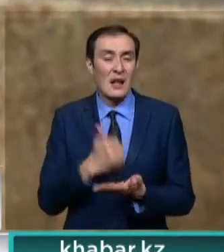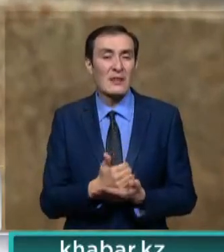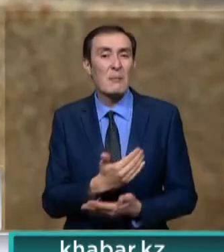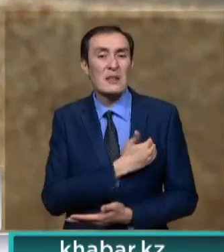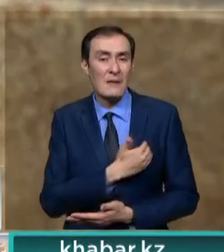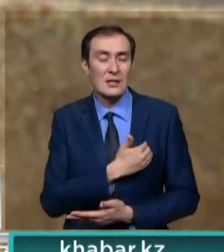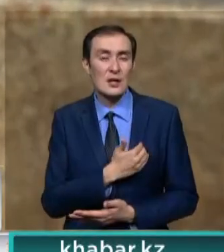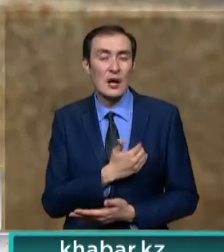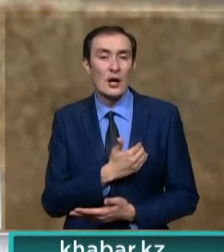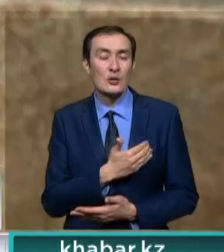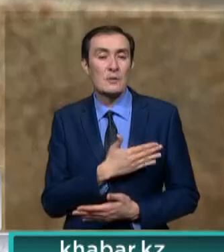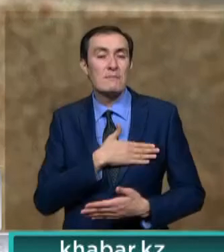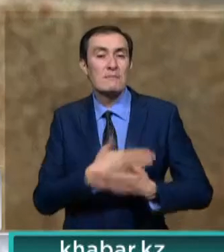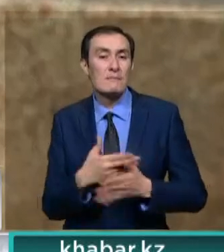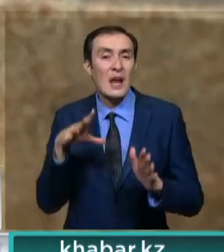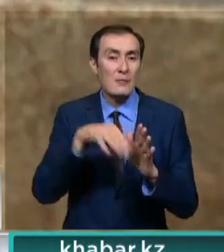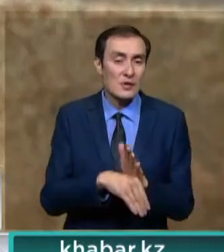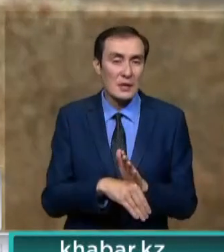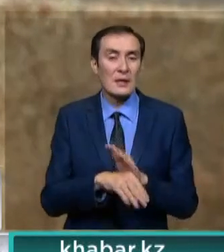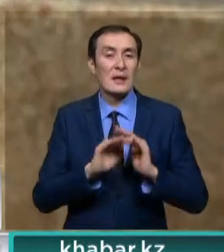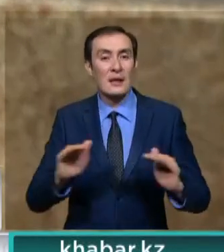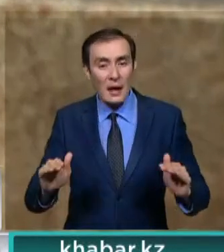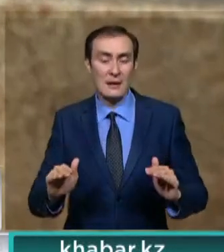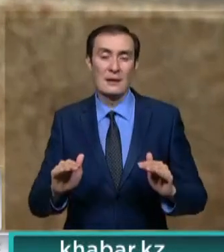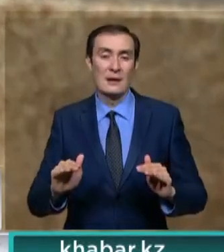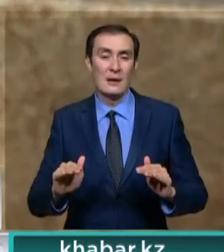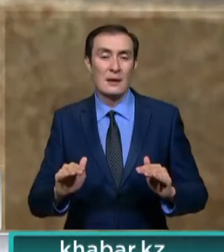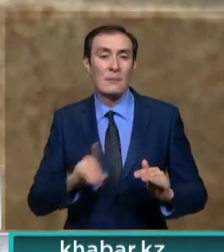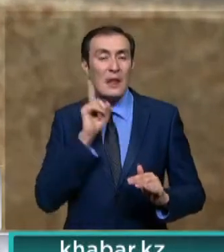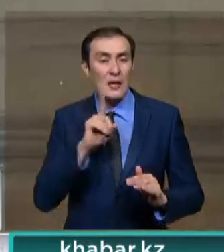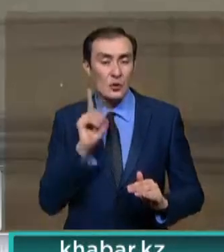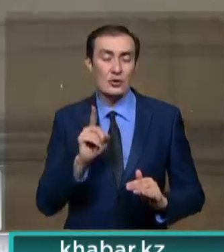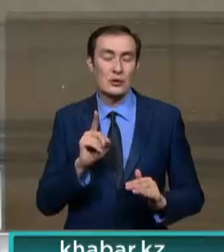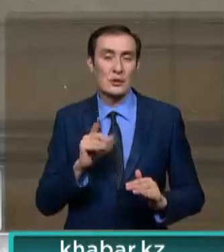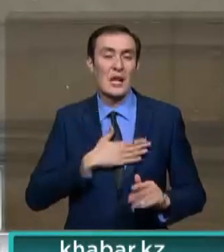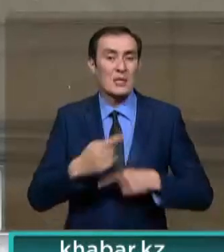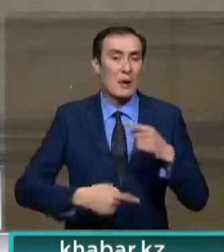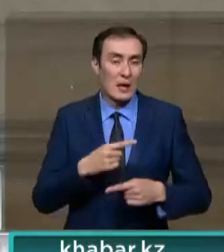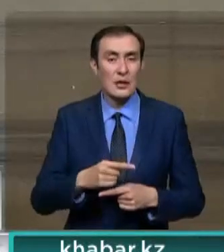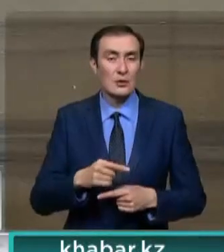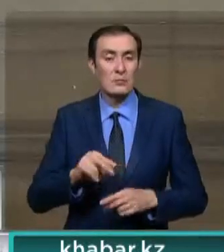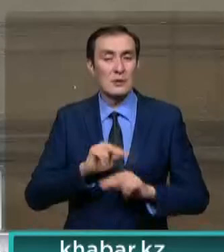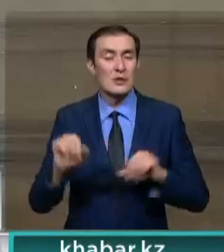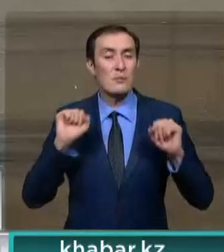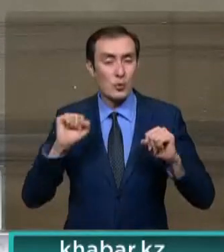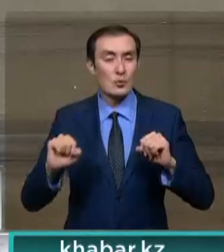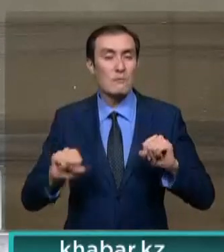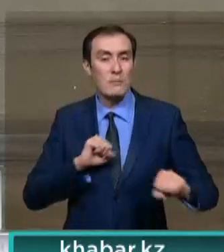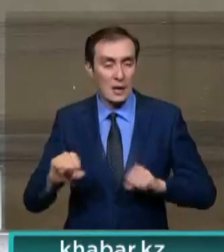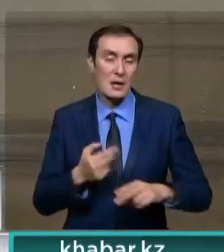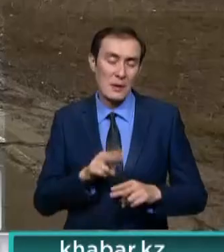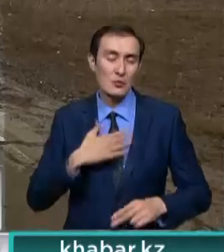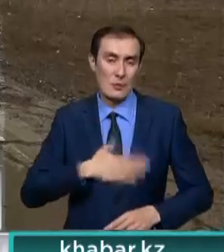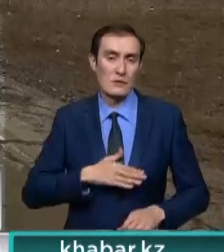это приобщить подрастающее поколение, наше поколение к бегу. Поэтому с удовольствием поддержали